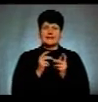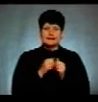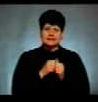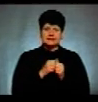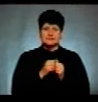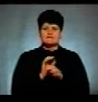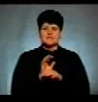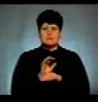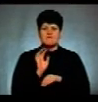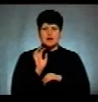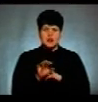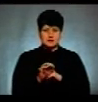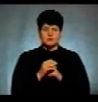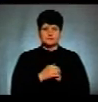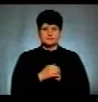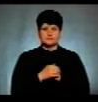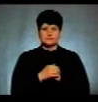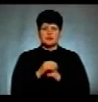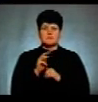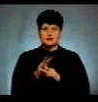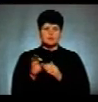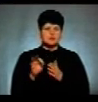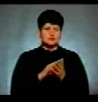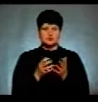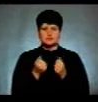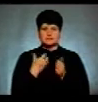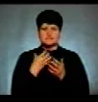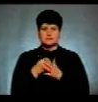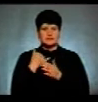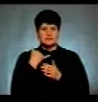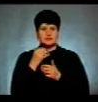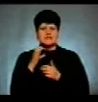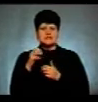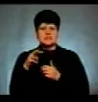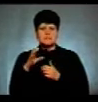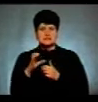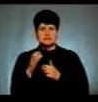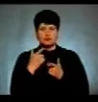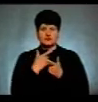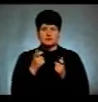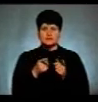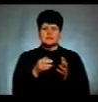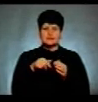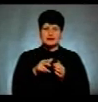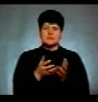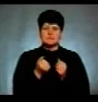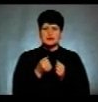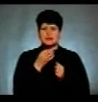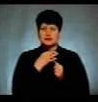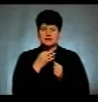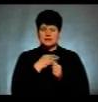кількість, відправляємо. Марія одразу отримує на свій телефон смс-повідомлення. З ним йде брати ліки до аптеки